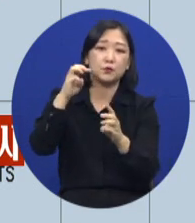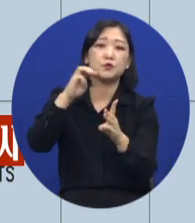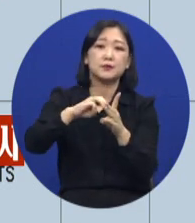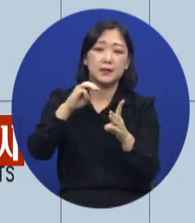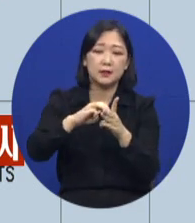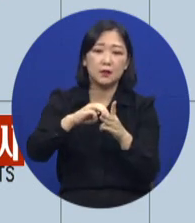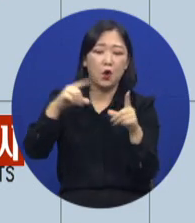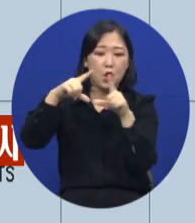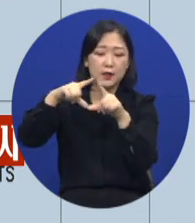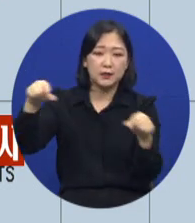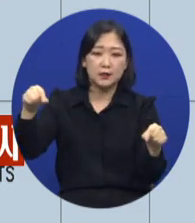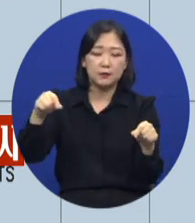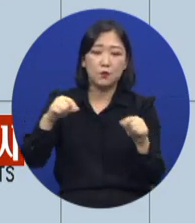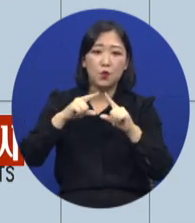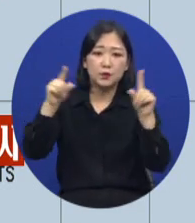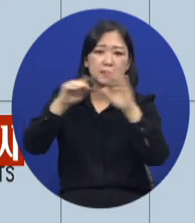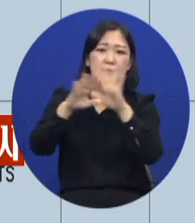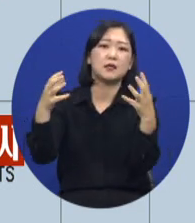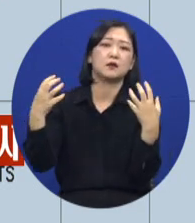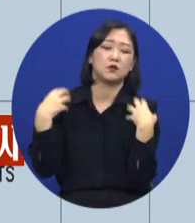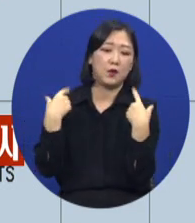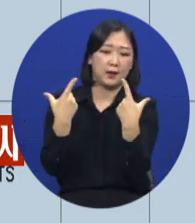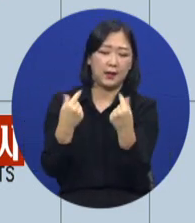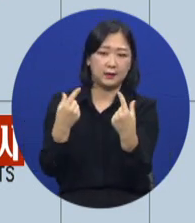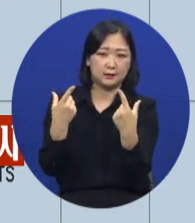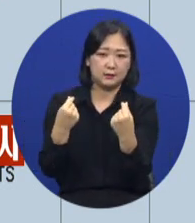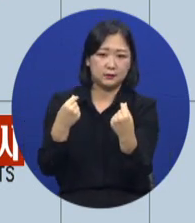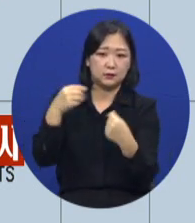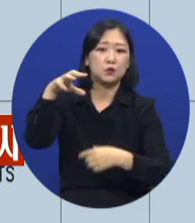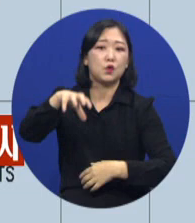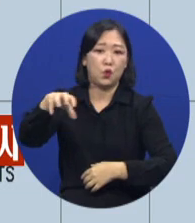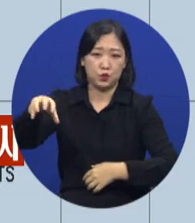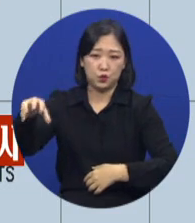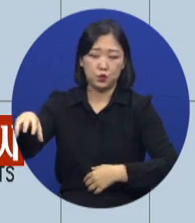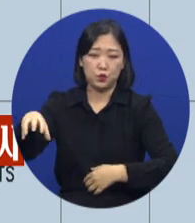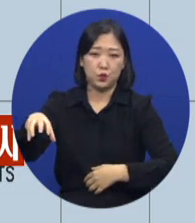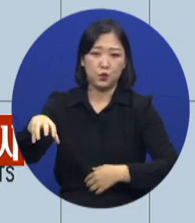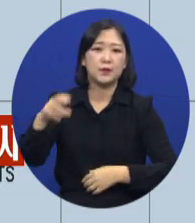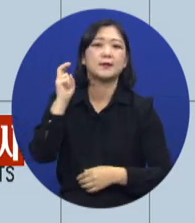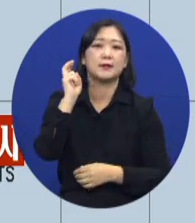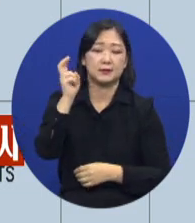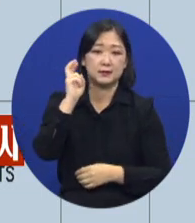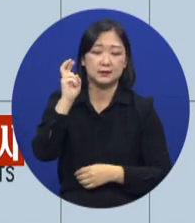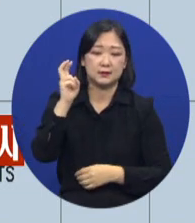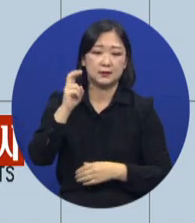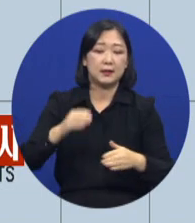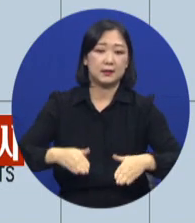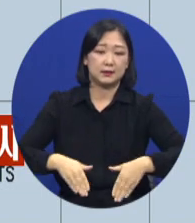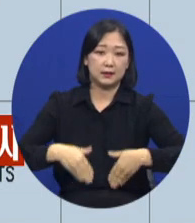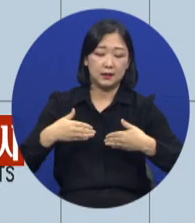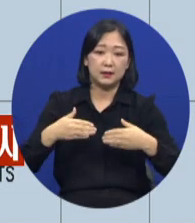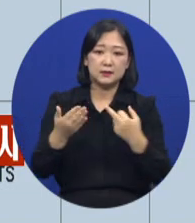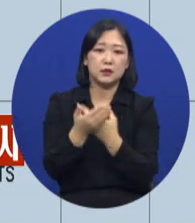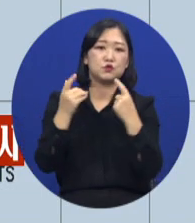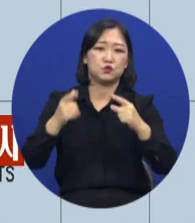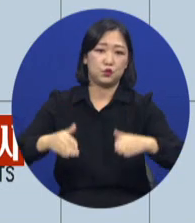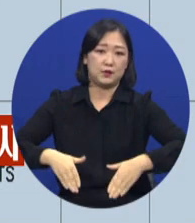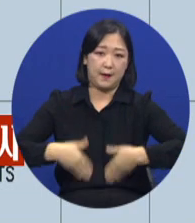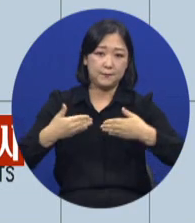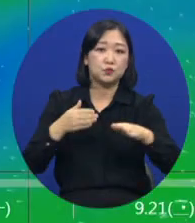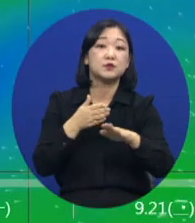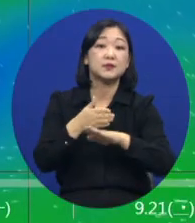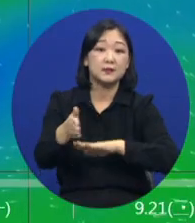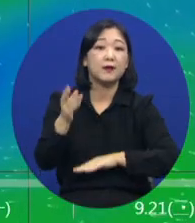합동태풍경보센터와 일본 기상청 역시 이제 같은 경로를 예측하고 있습니다. 우리나라 남쪽을 지나갈 제주도 남쪽을 지나갈 것으로